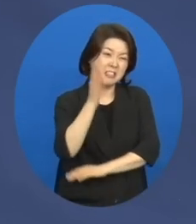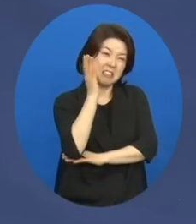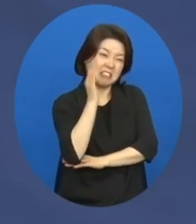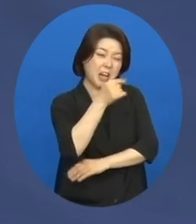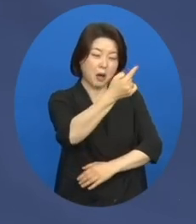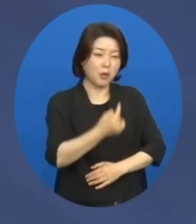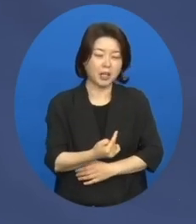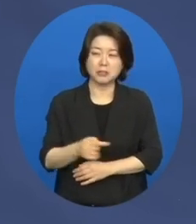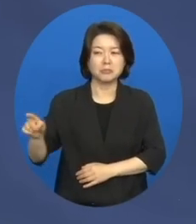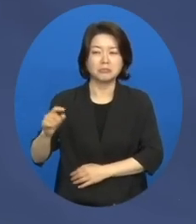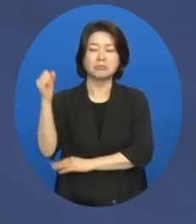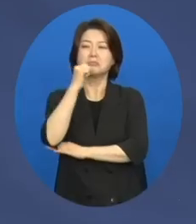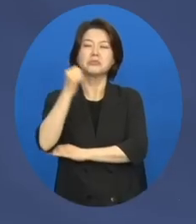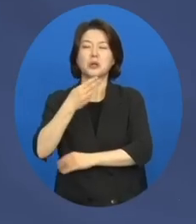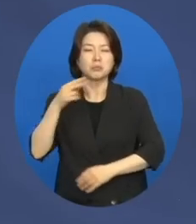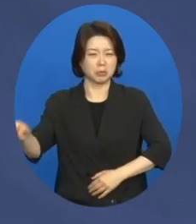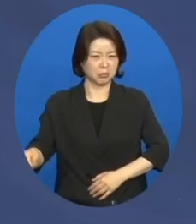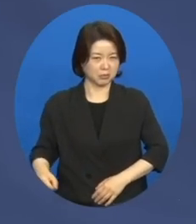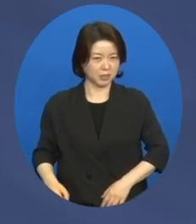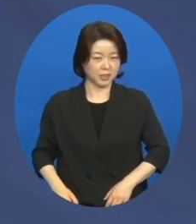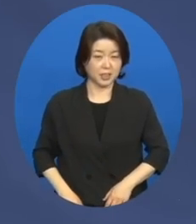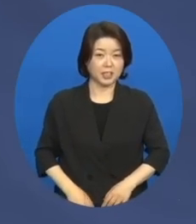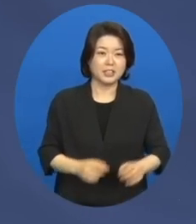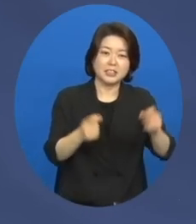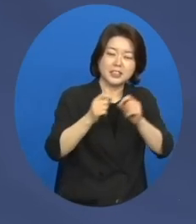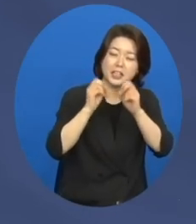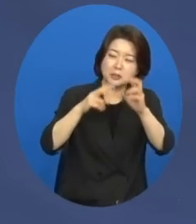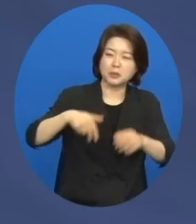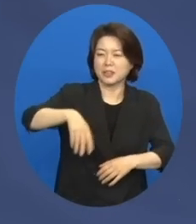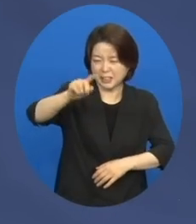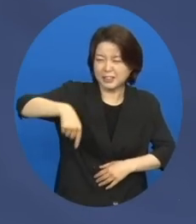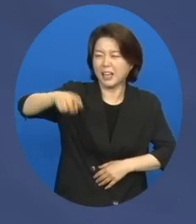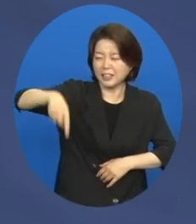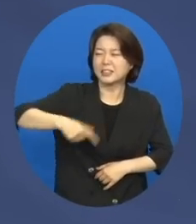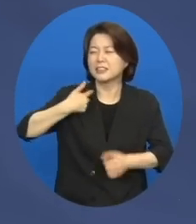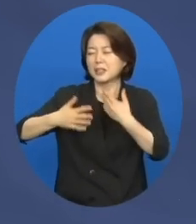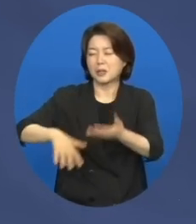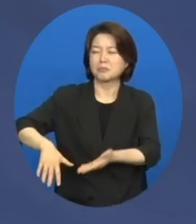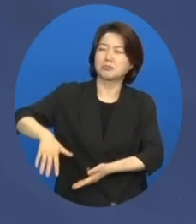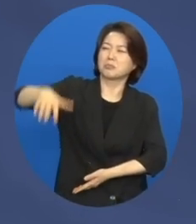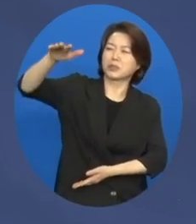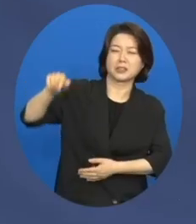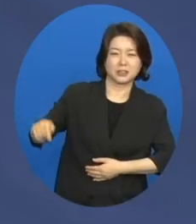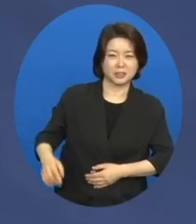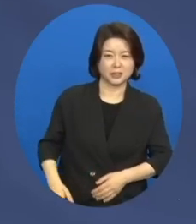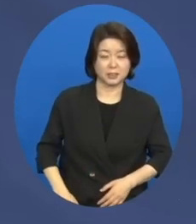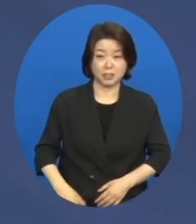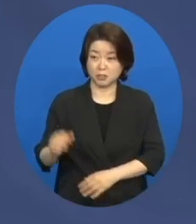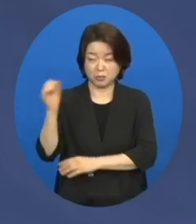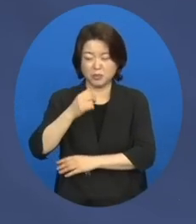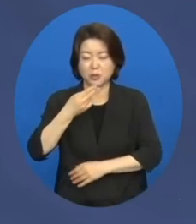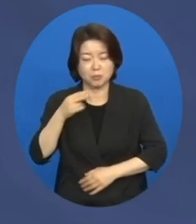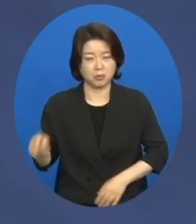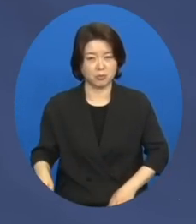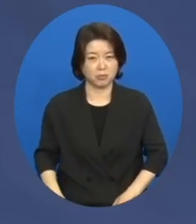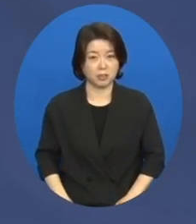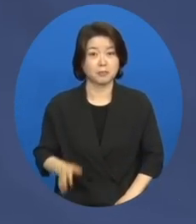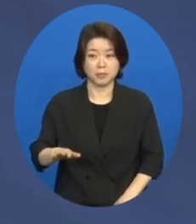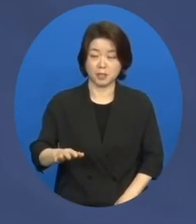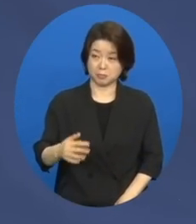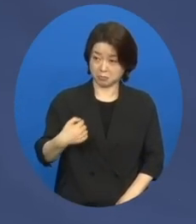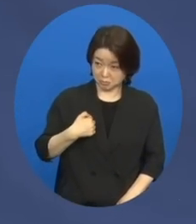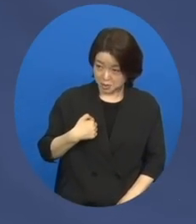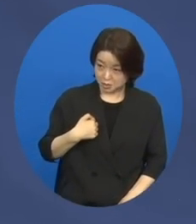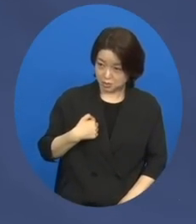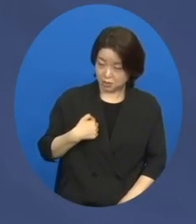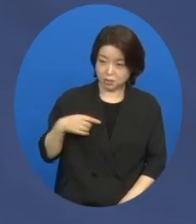꿈쩍도 안 한다는 거예요. 단기 선교 갔다 오고 뭐 다 할 만큼 했기 때문에 절대 안 움직인다는 거예요. 그래요? 근데 하여튼 일단 그렇게 나오면